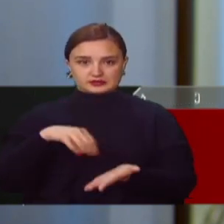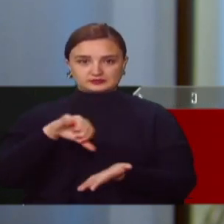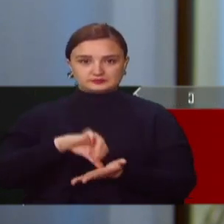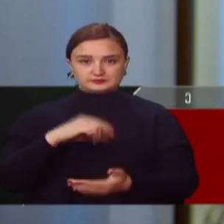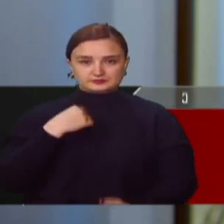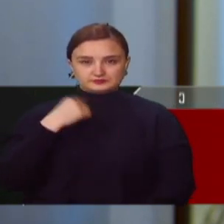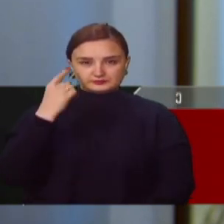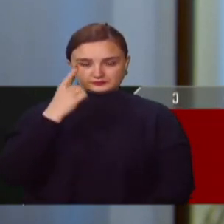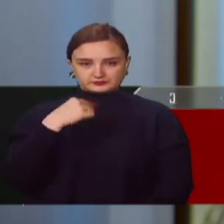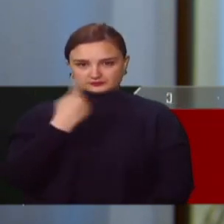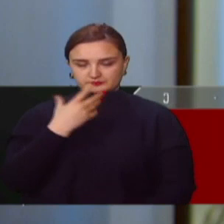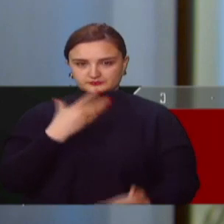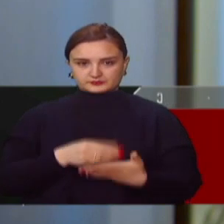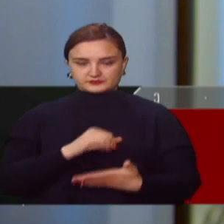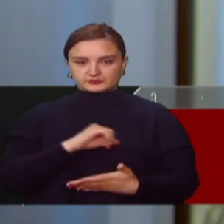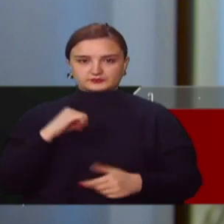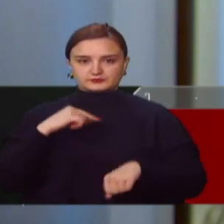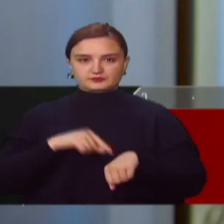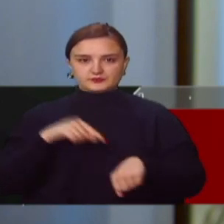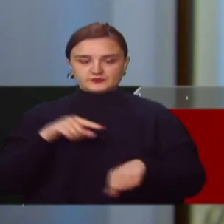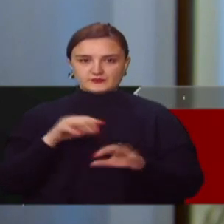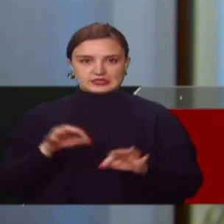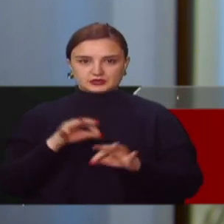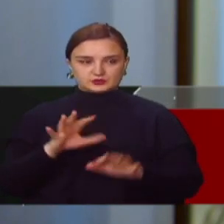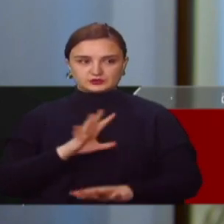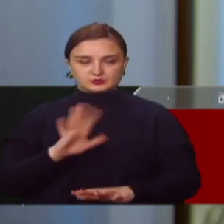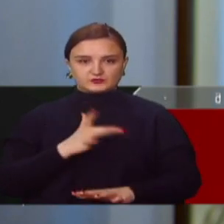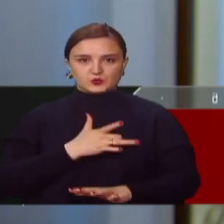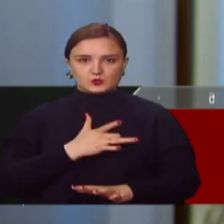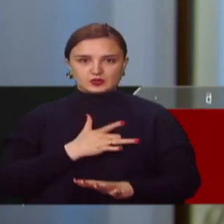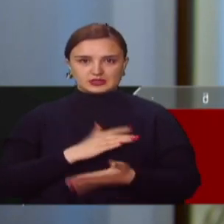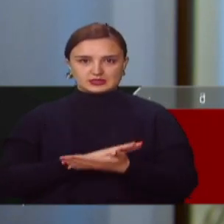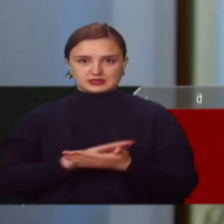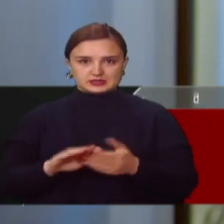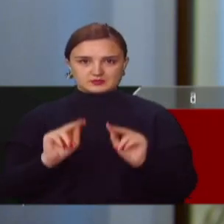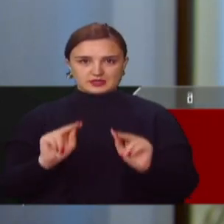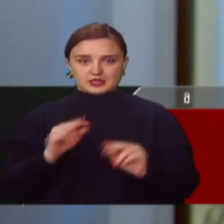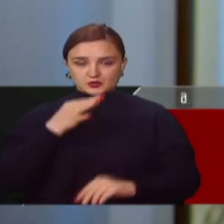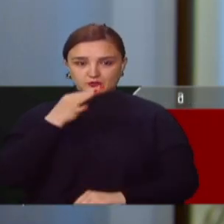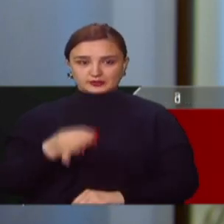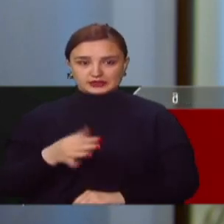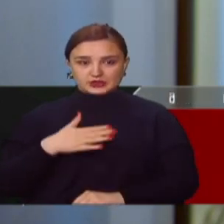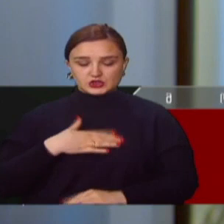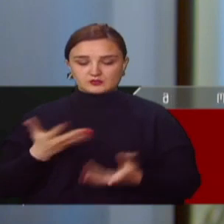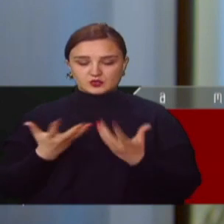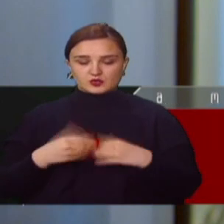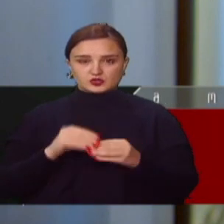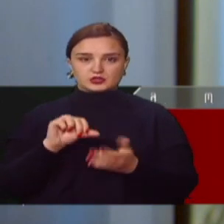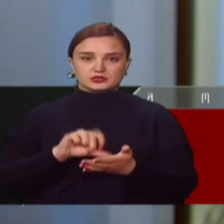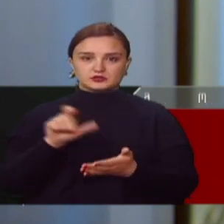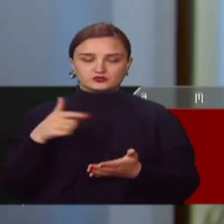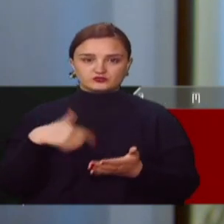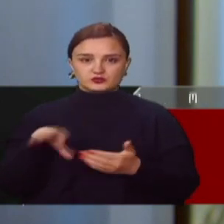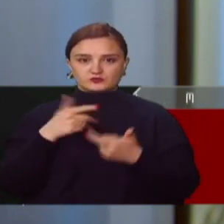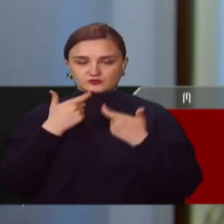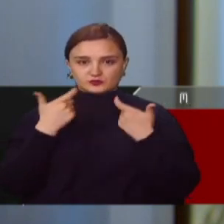rom me piradat eseti gantsda ar mkonia arasdros gutsvelot rom gitkhats da aseve chemi ojakhis tsevrobs chven